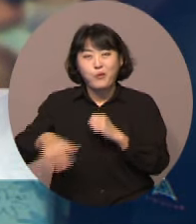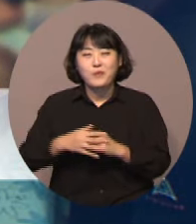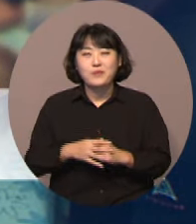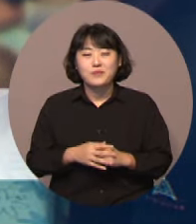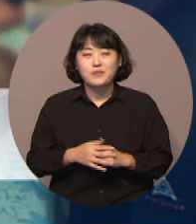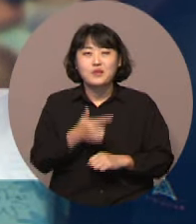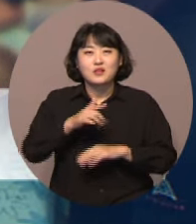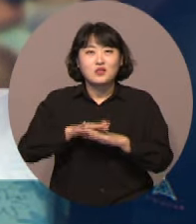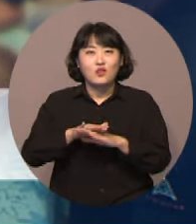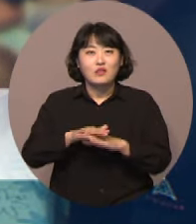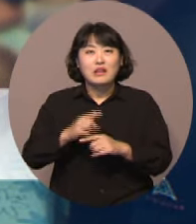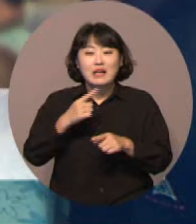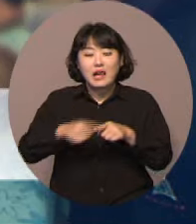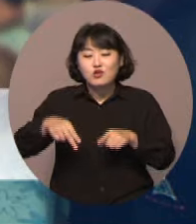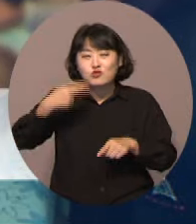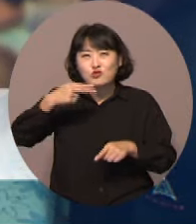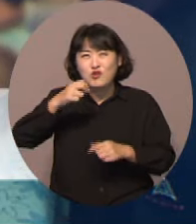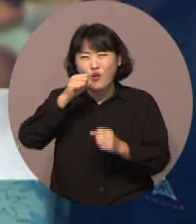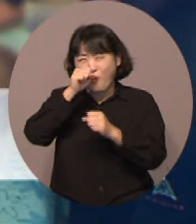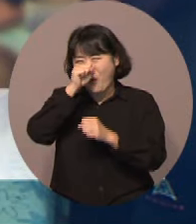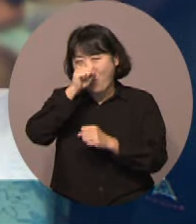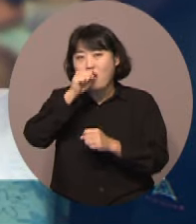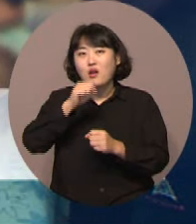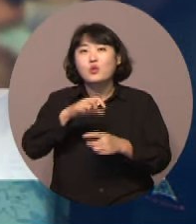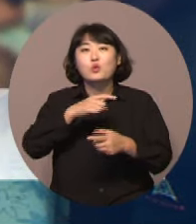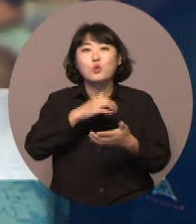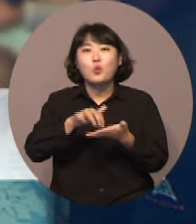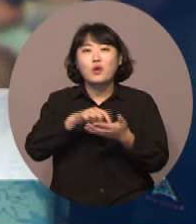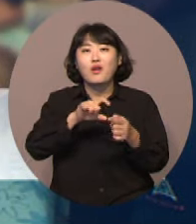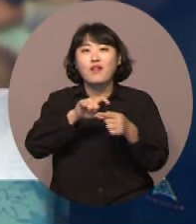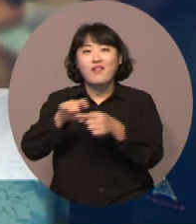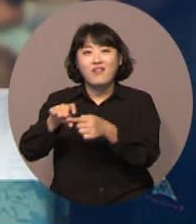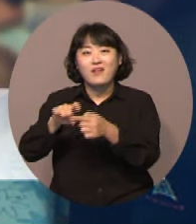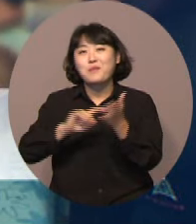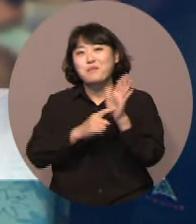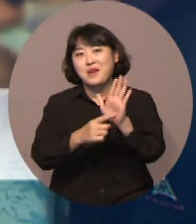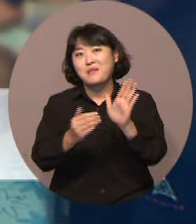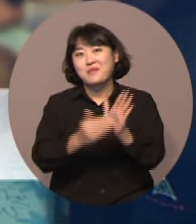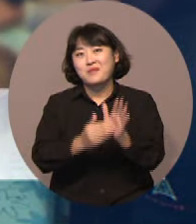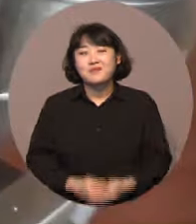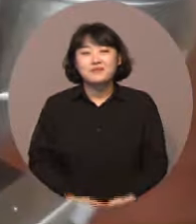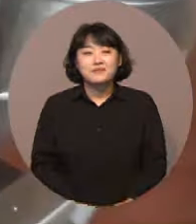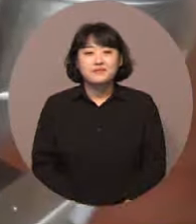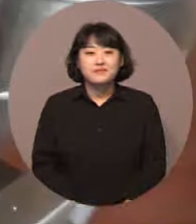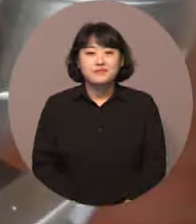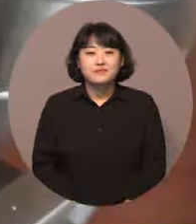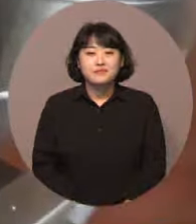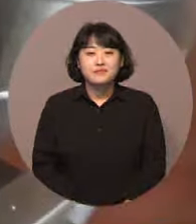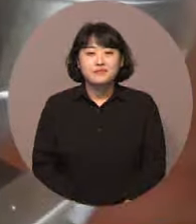칼국수 사랑이 통계로도 증명됐다고 하는데요. 문은선 기자입니다.